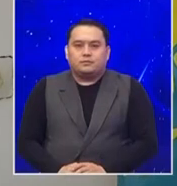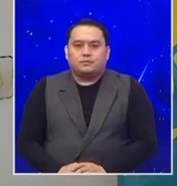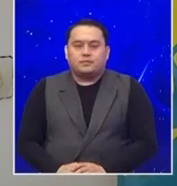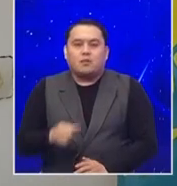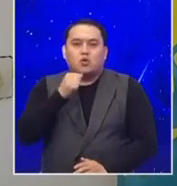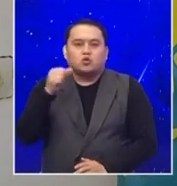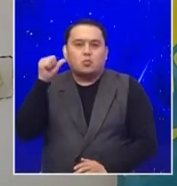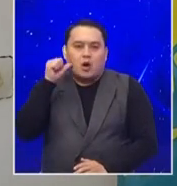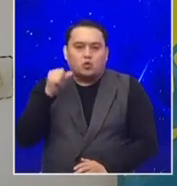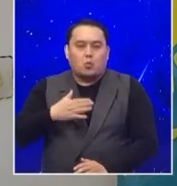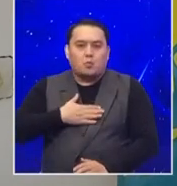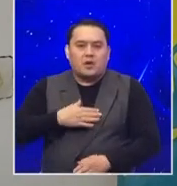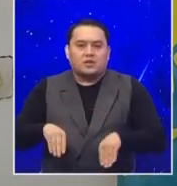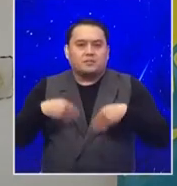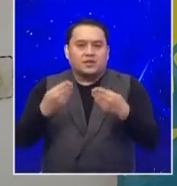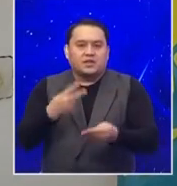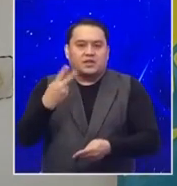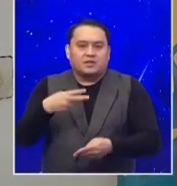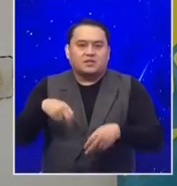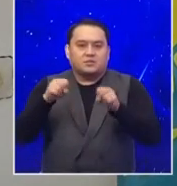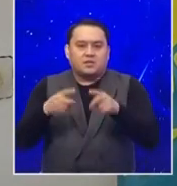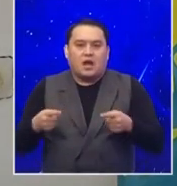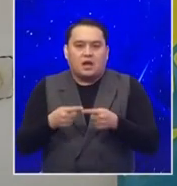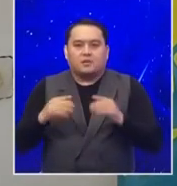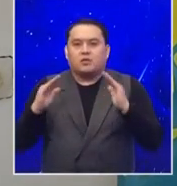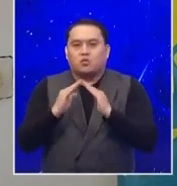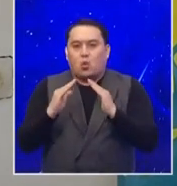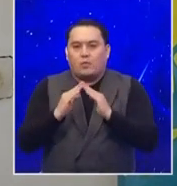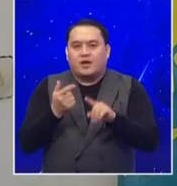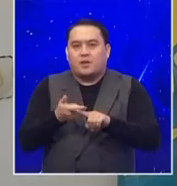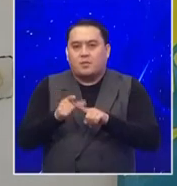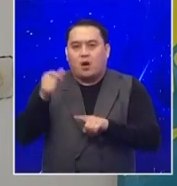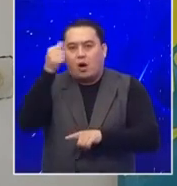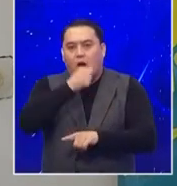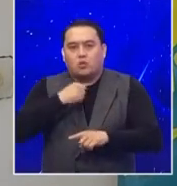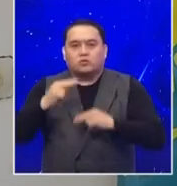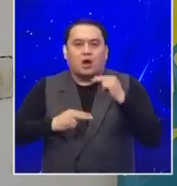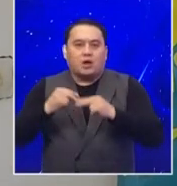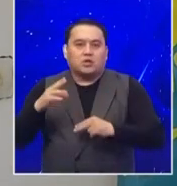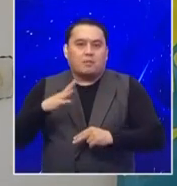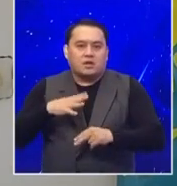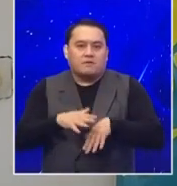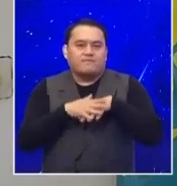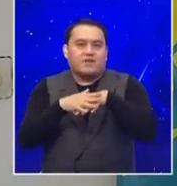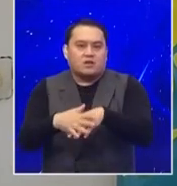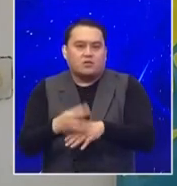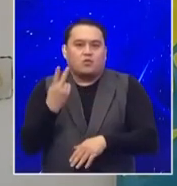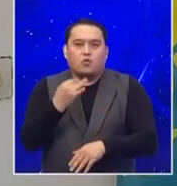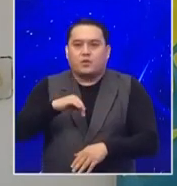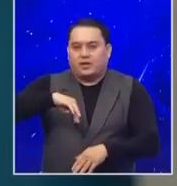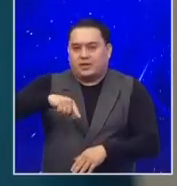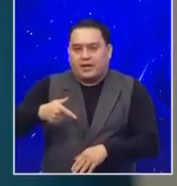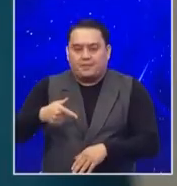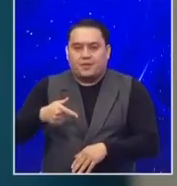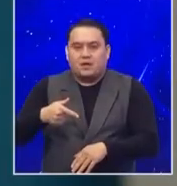В прошлом году мы выдали 20 единиц арендного жилья. В нынешнем году на жилищное строительство нам выделено более 2 миллиардов